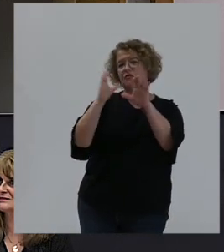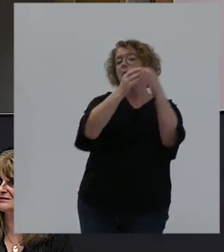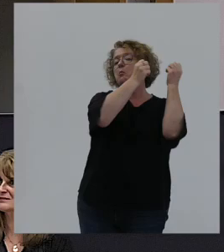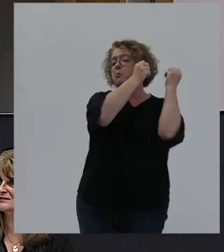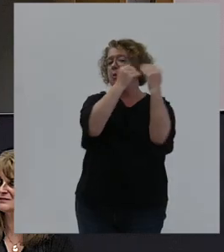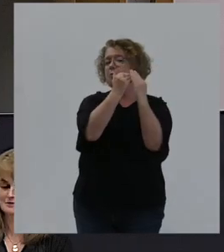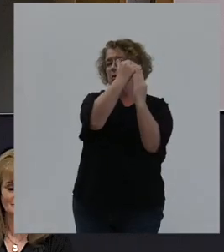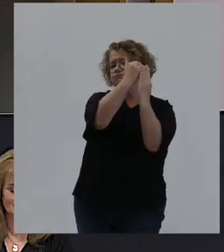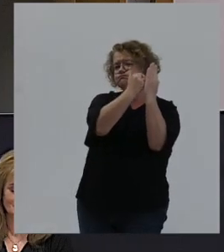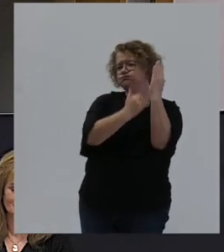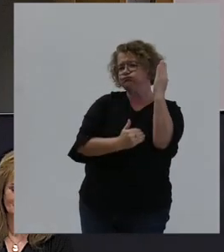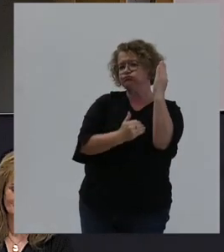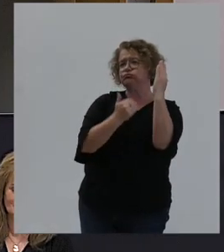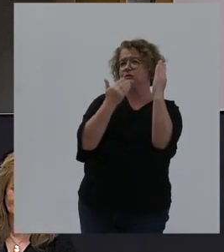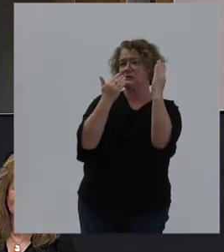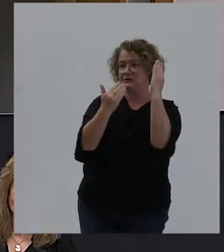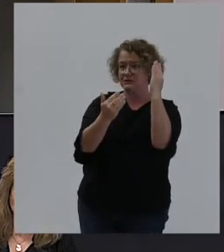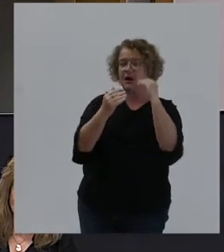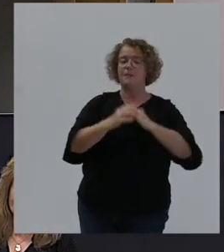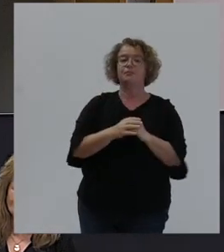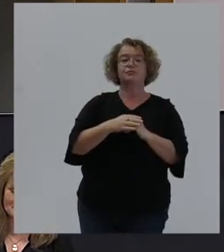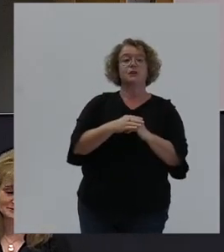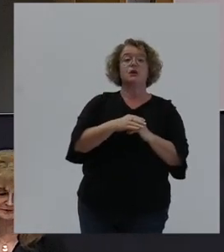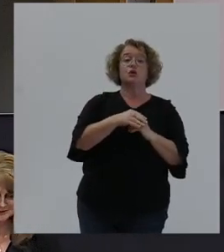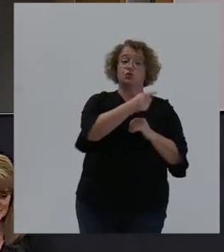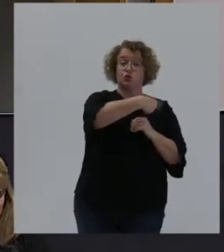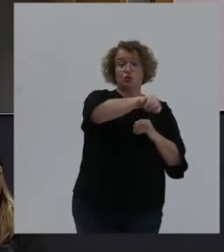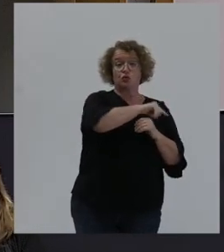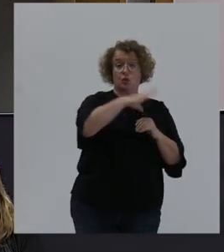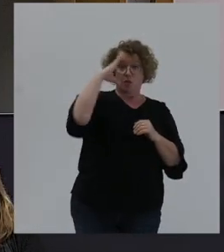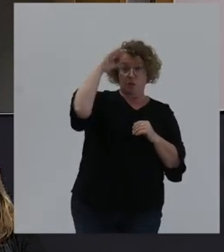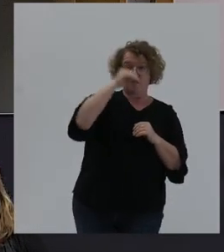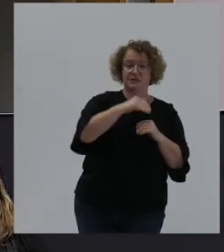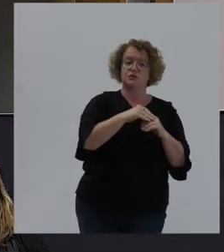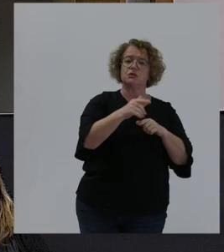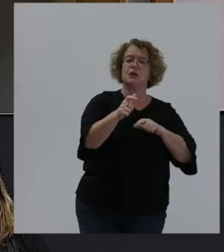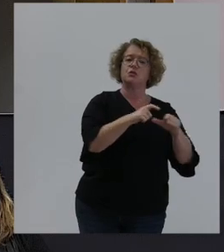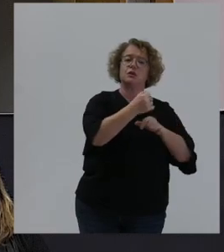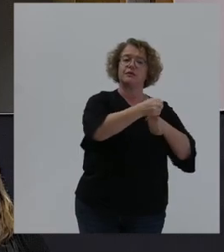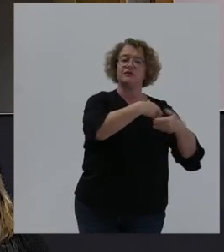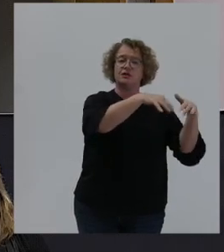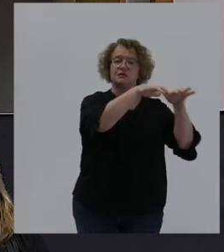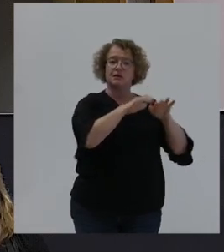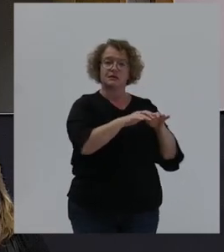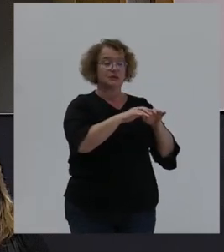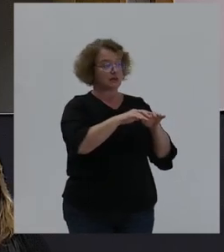cette consultation des personnels administratifs, parce que la soutenabilité d'une offre, elle se joue là aussi.